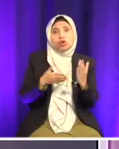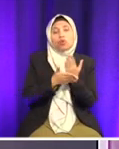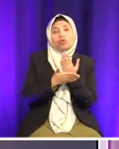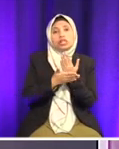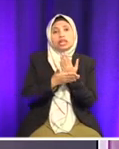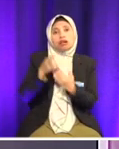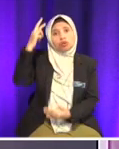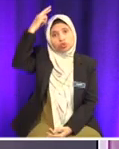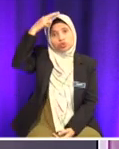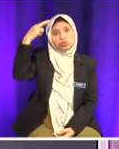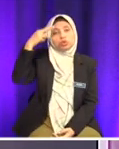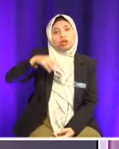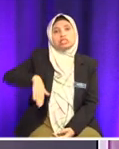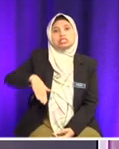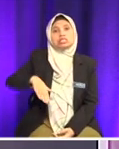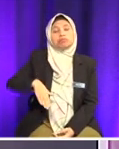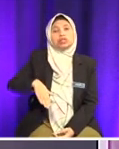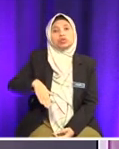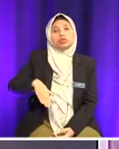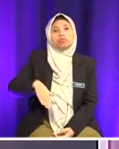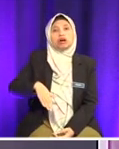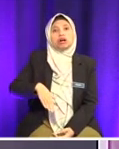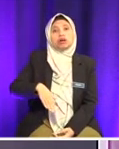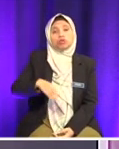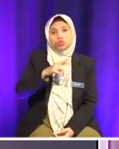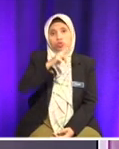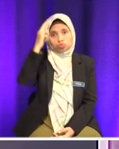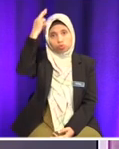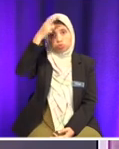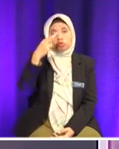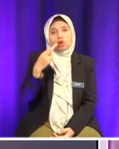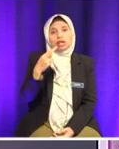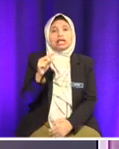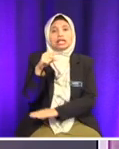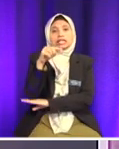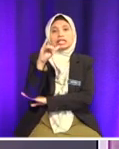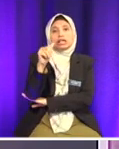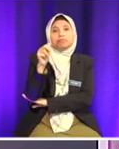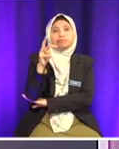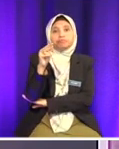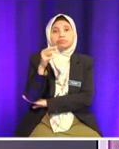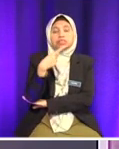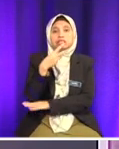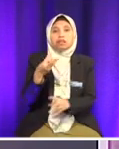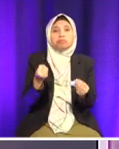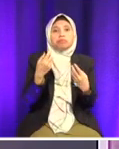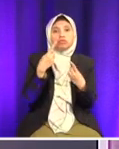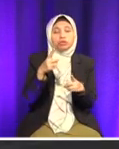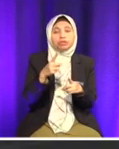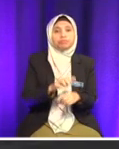Rasulullah Shallallahu Alaihi Wasallam sebelum Baginda qiyamulai silakan jika ada Oke saya pernah bantu Ustaz